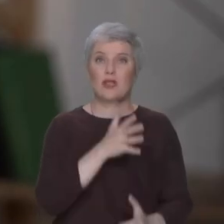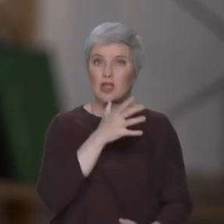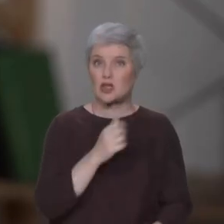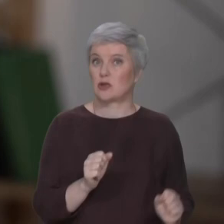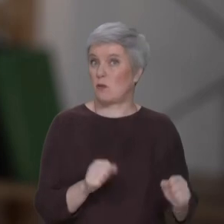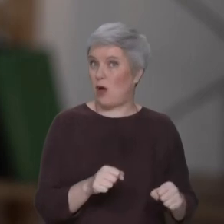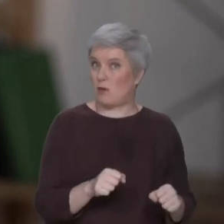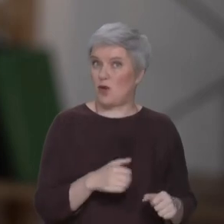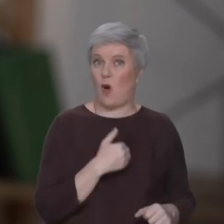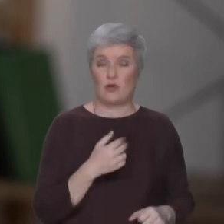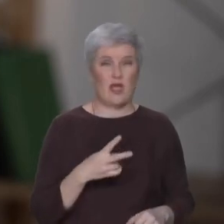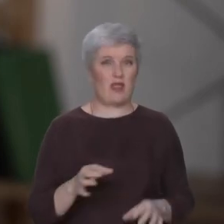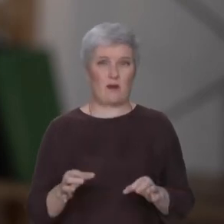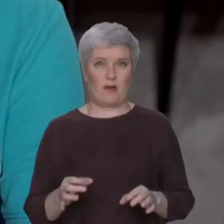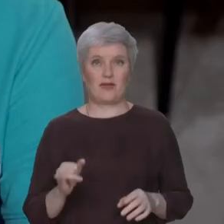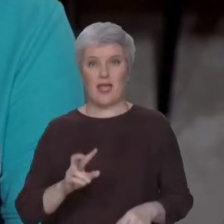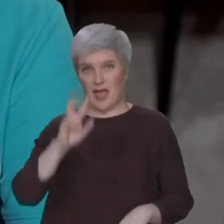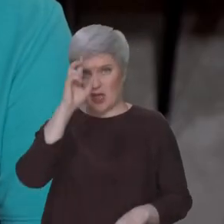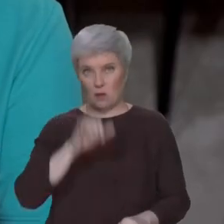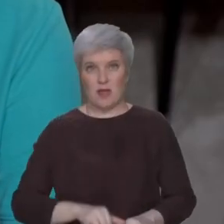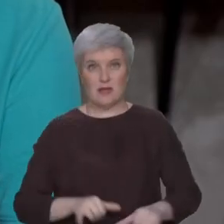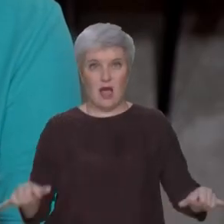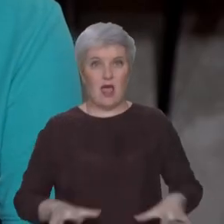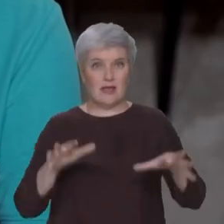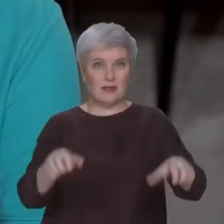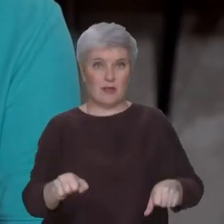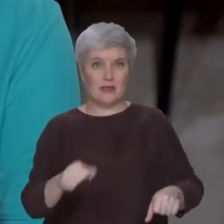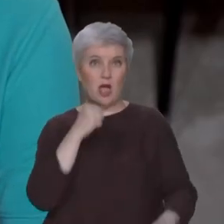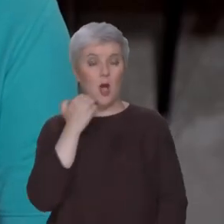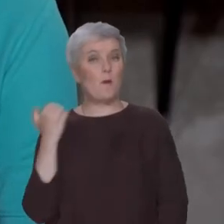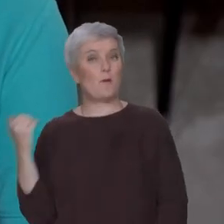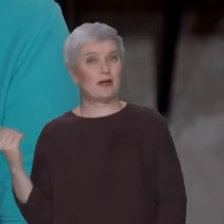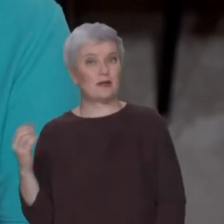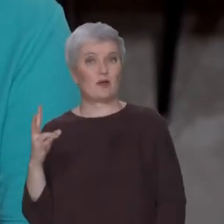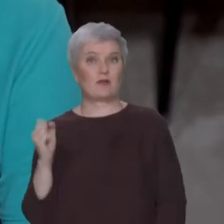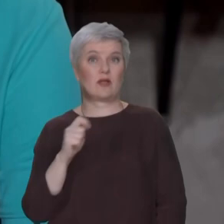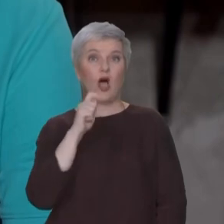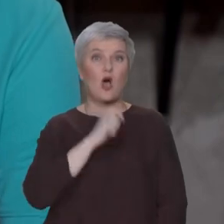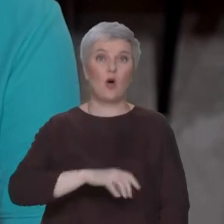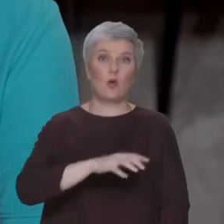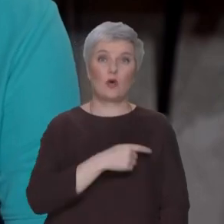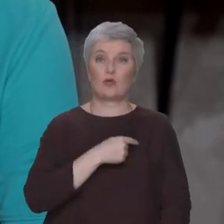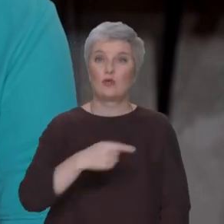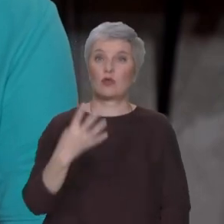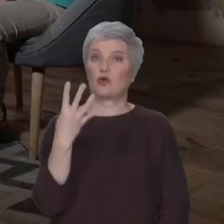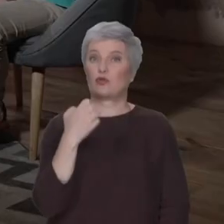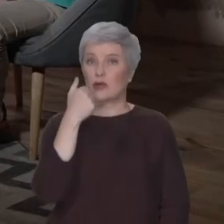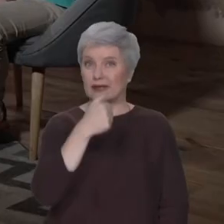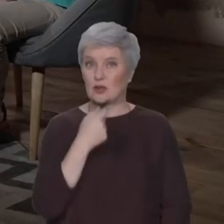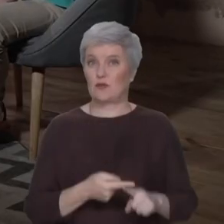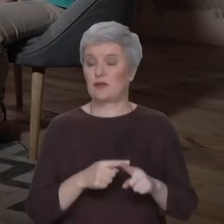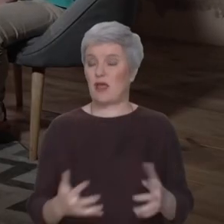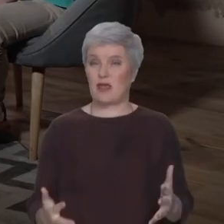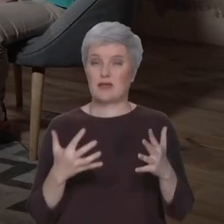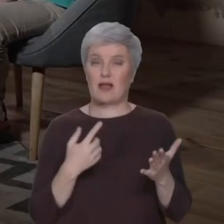неправда. І імперська експансія Московії на Україну всі це майже 400 років. У цьому є яскравий доказ,